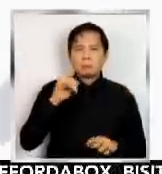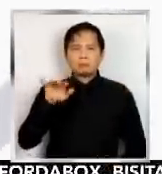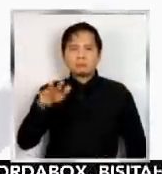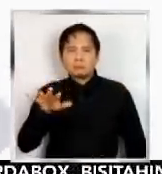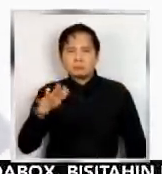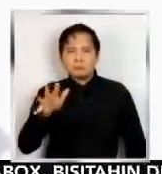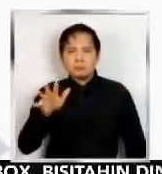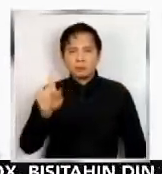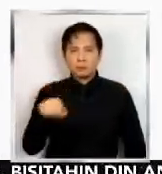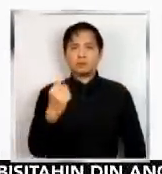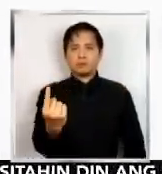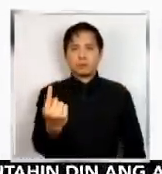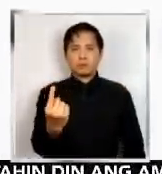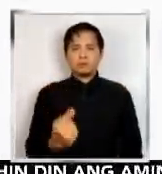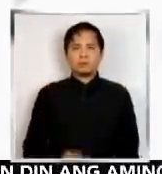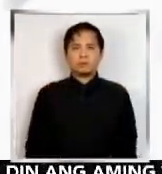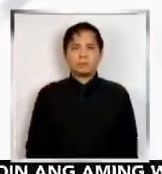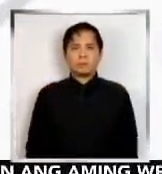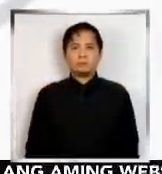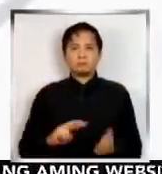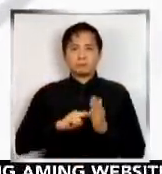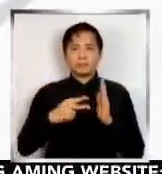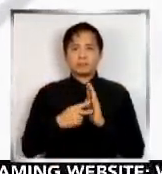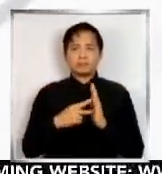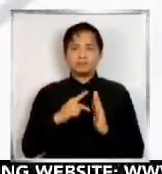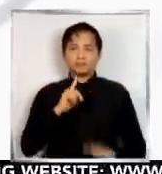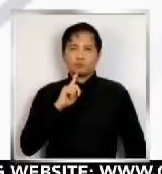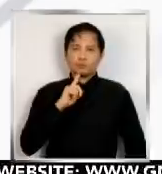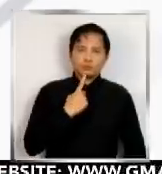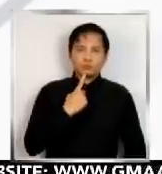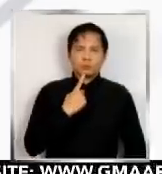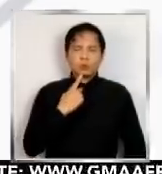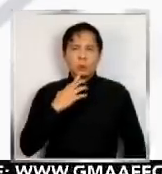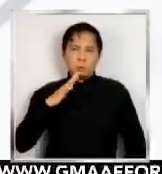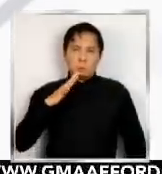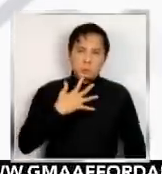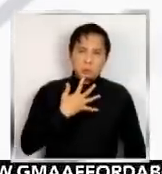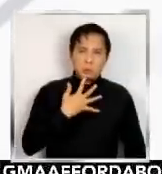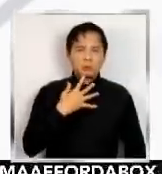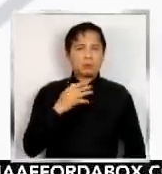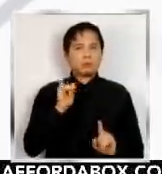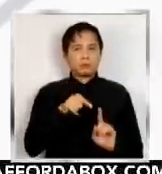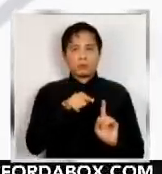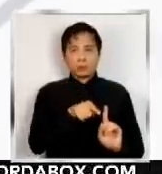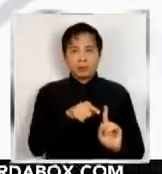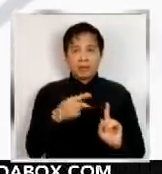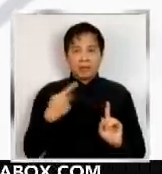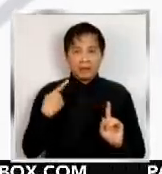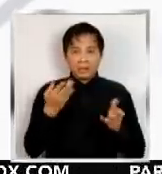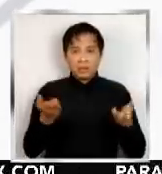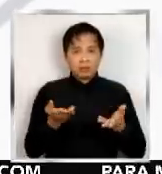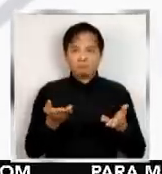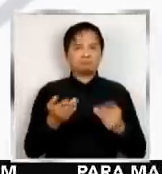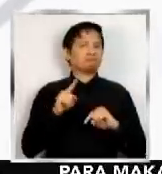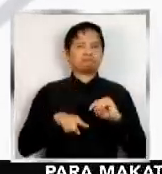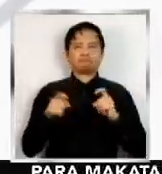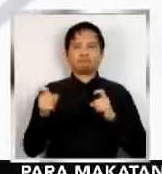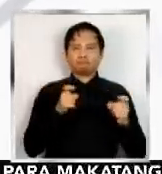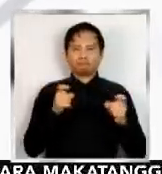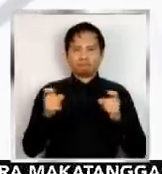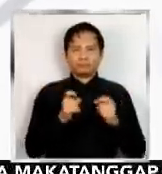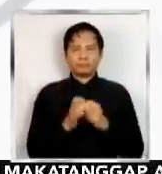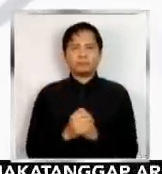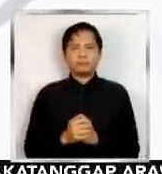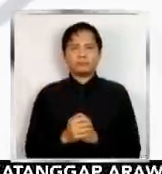nag-handle dito ng mga moderate to severe. Pag dumating sa punto na yon, ito na yung mga